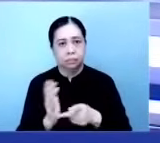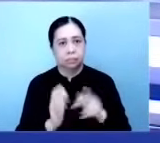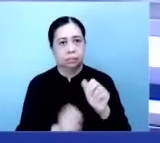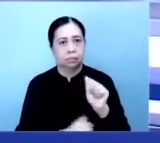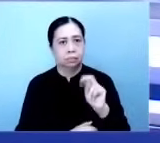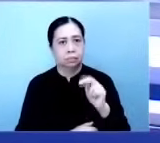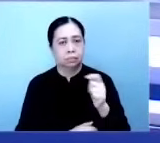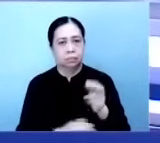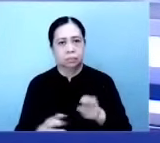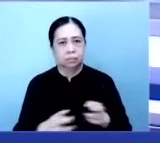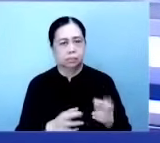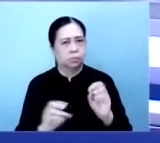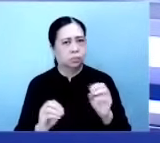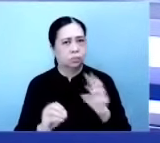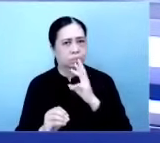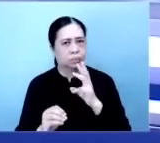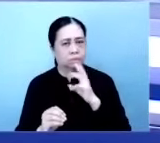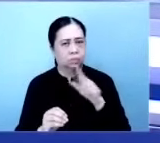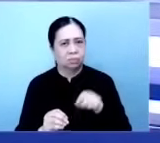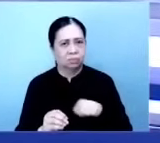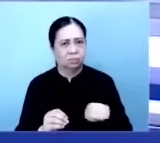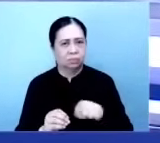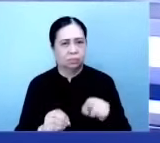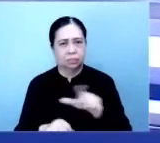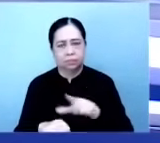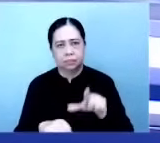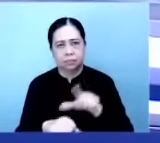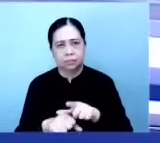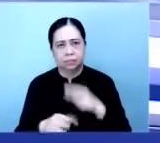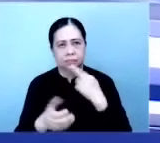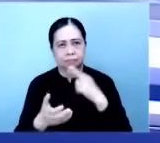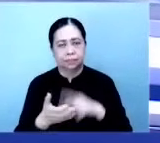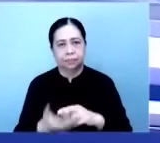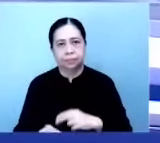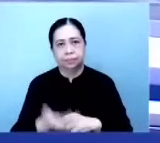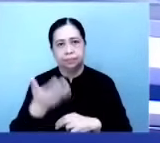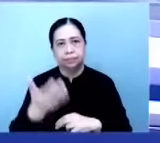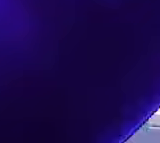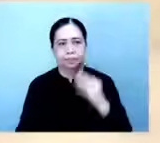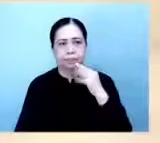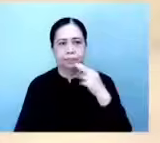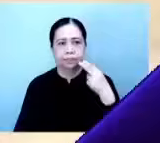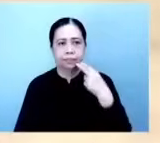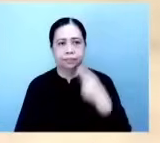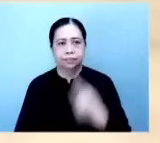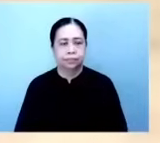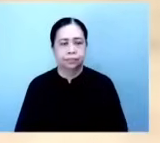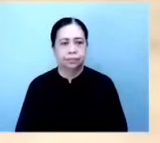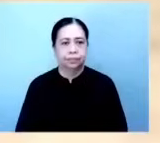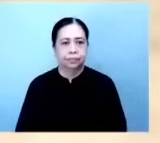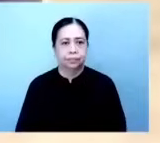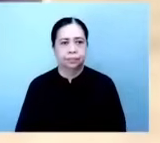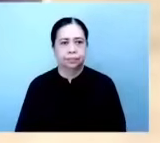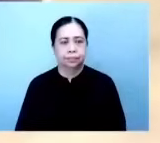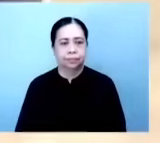ng tubig at nagkabitak-bitak na ang lupa. Nasa frontline balitang yan si Maricel Halilig.